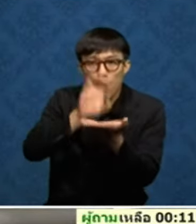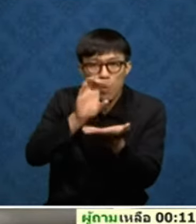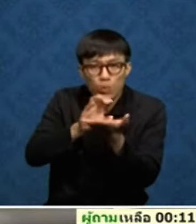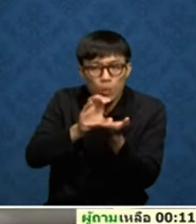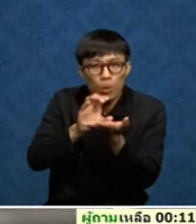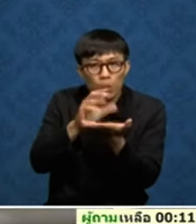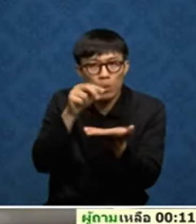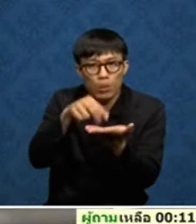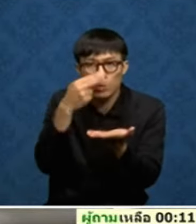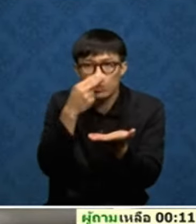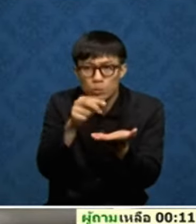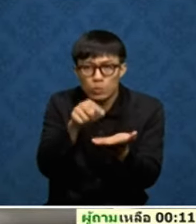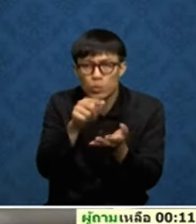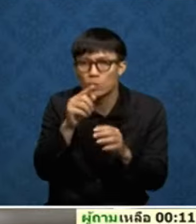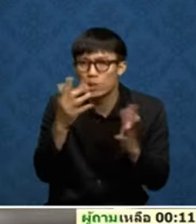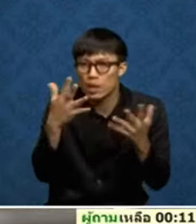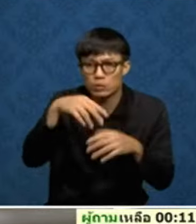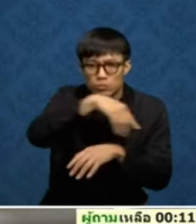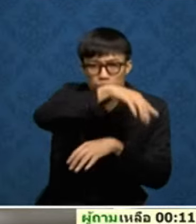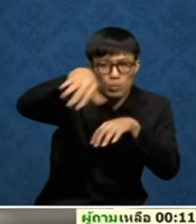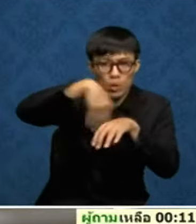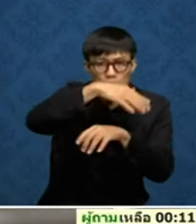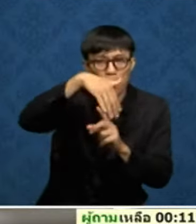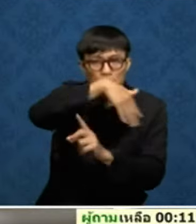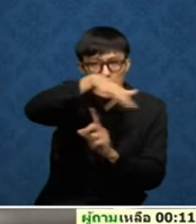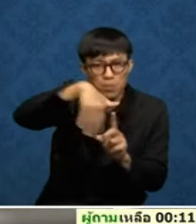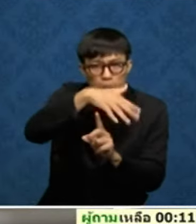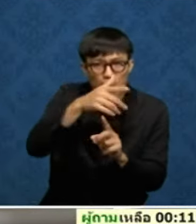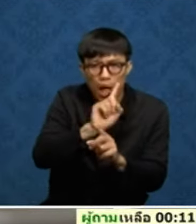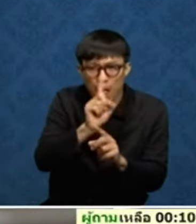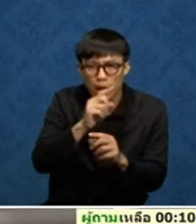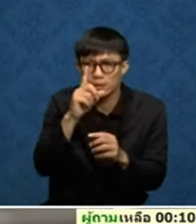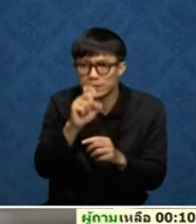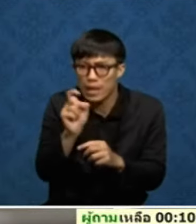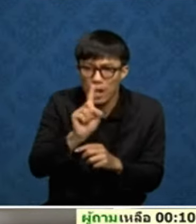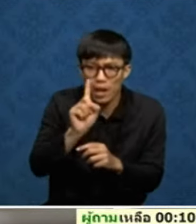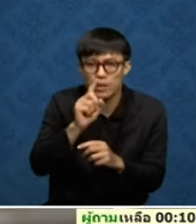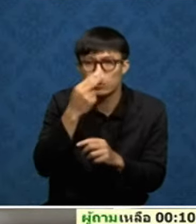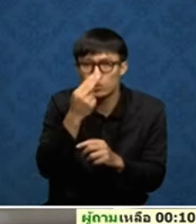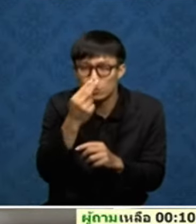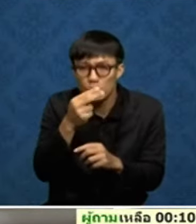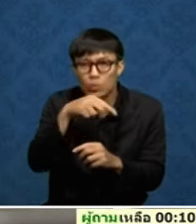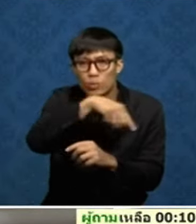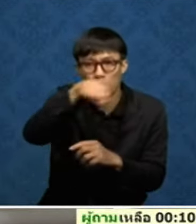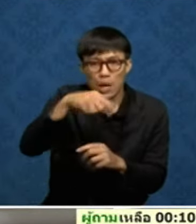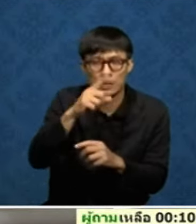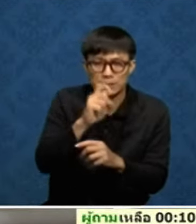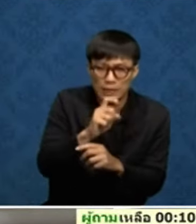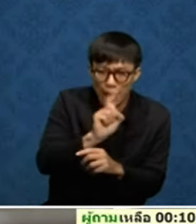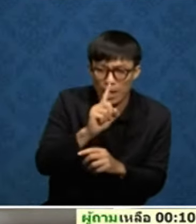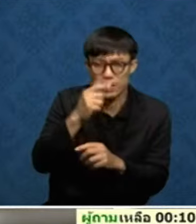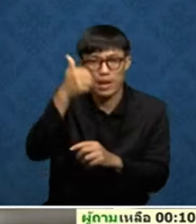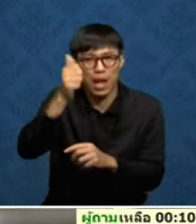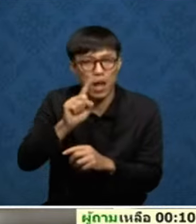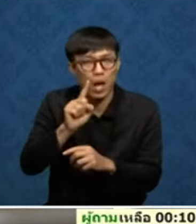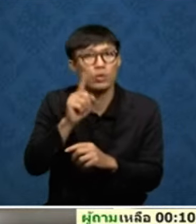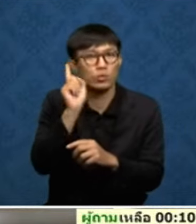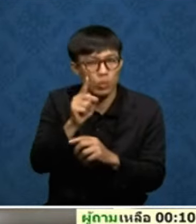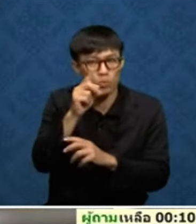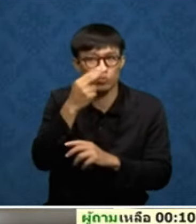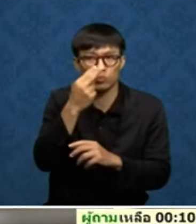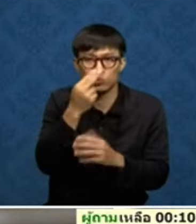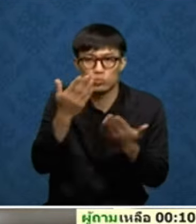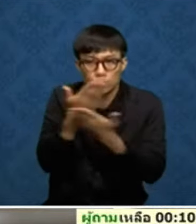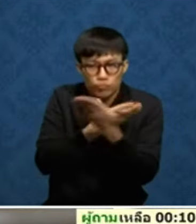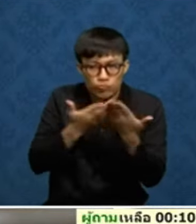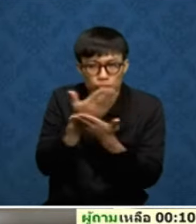ดูบริบทแวดล้อมจริงๆครับว่าเราได้อะไรมากันแน่เราเสียอะไรไปบ้างถึงเวลาแล้วหรือยังครับที่ BOI ต้องทบทวนเรื่องสิทธิประโย